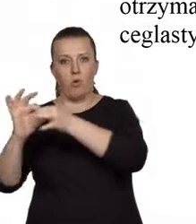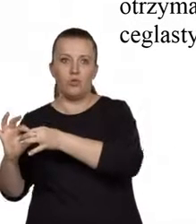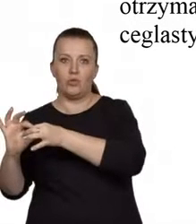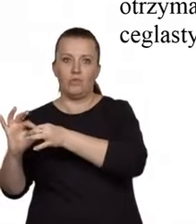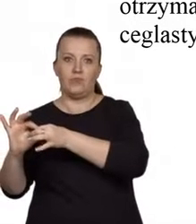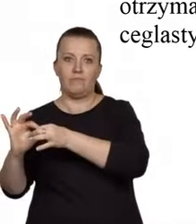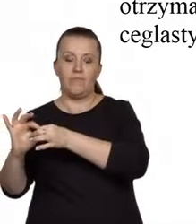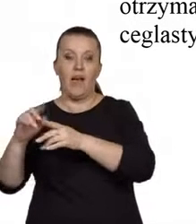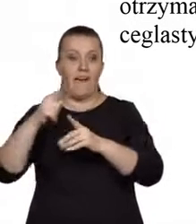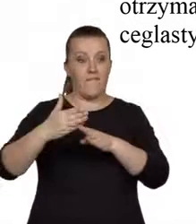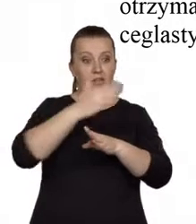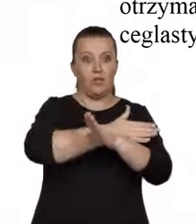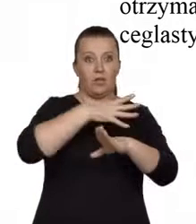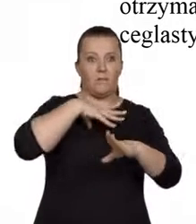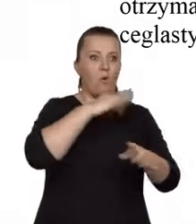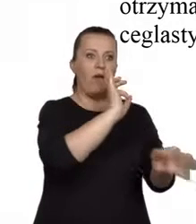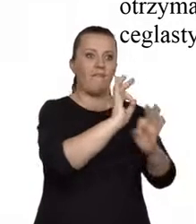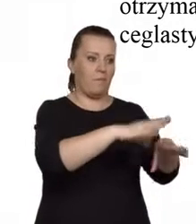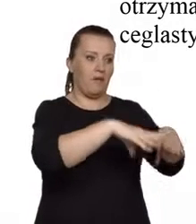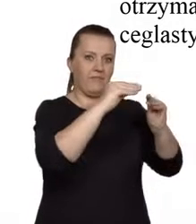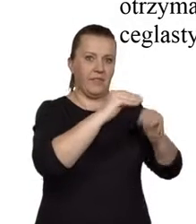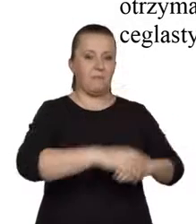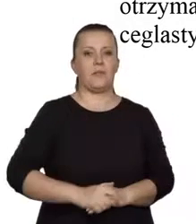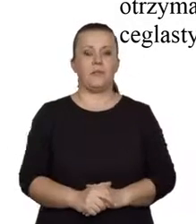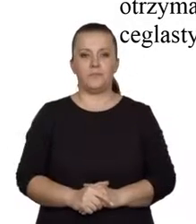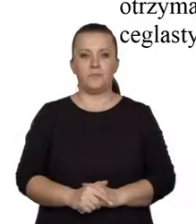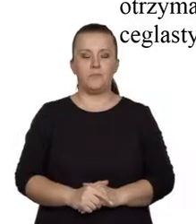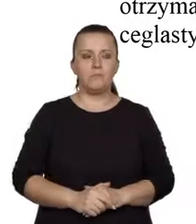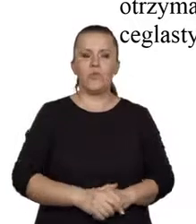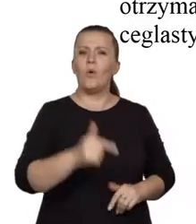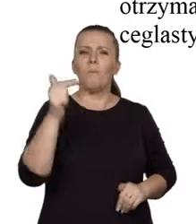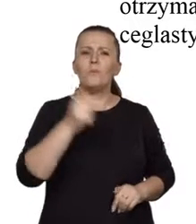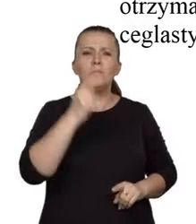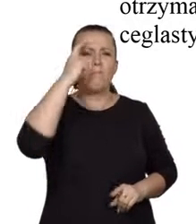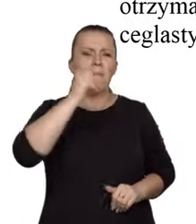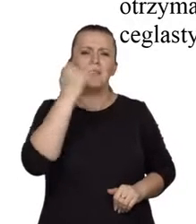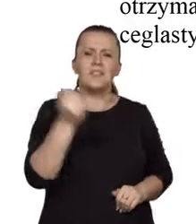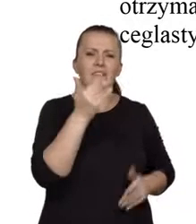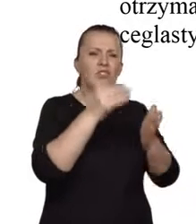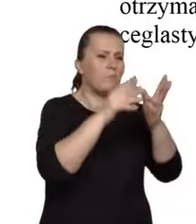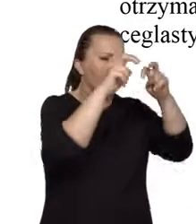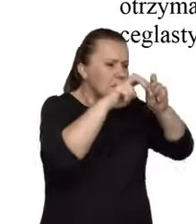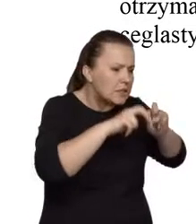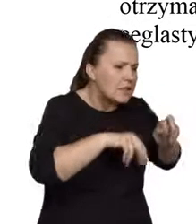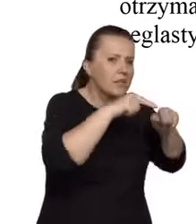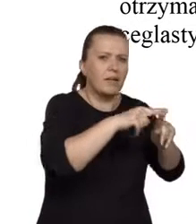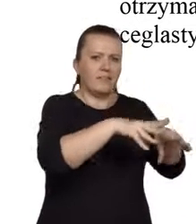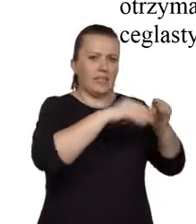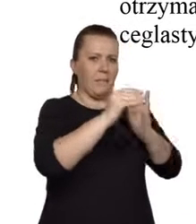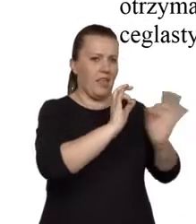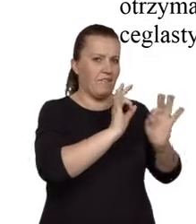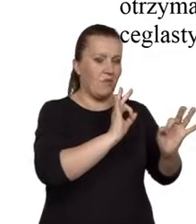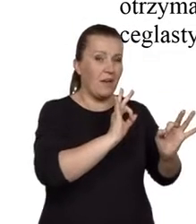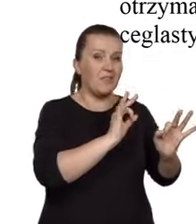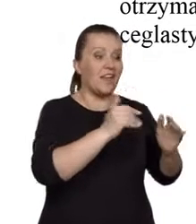która zaopatrzona była w informację wstępną. Dokładna analiza informacji do zadań jest niezbędna, aby móc